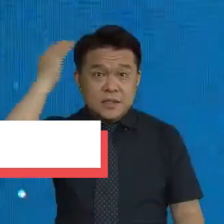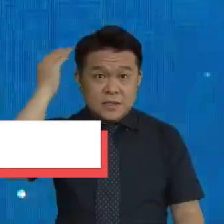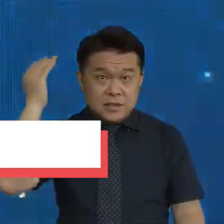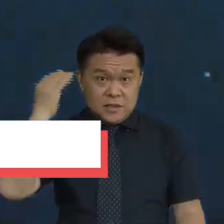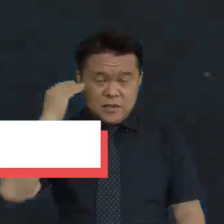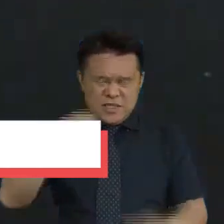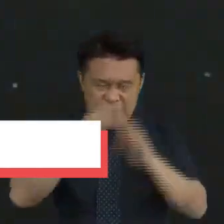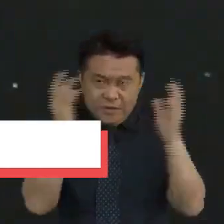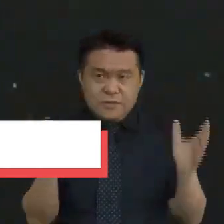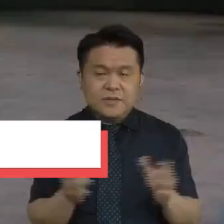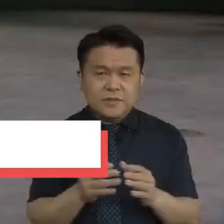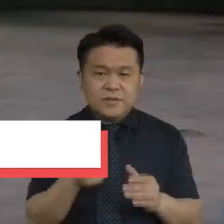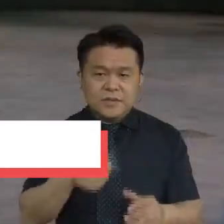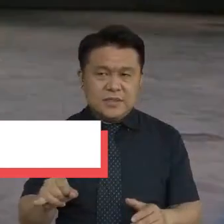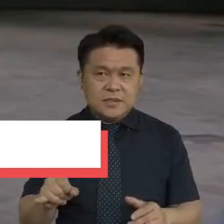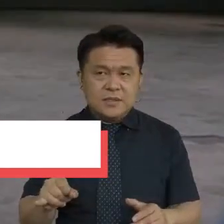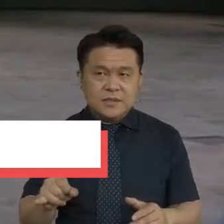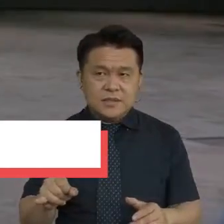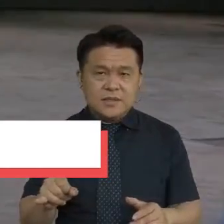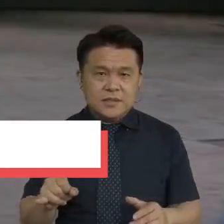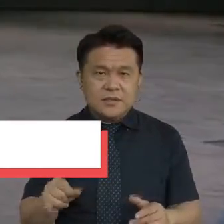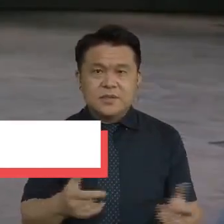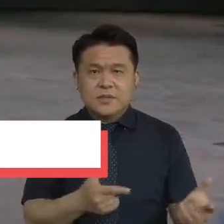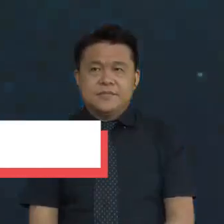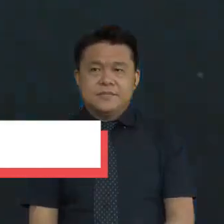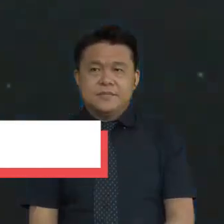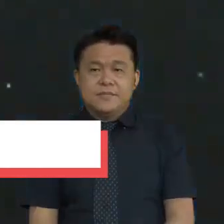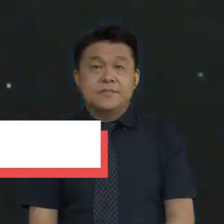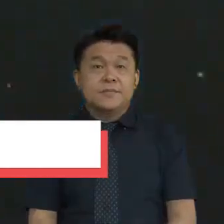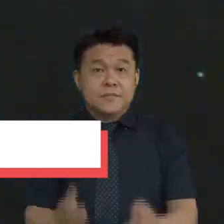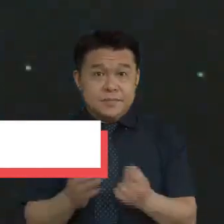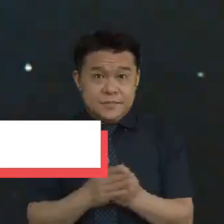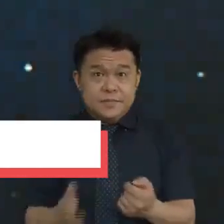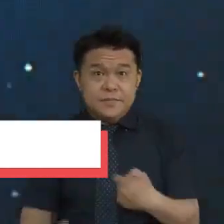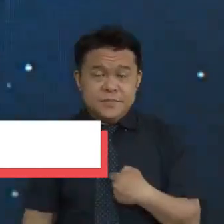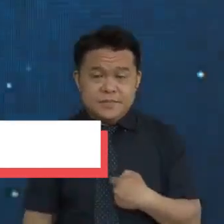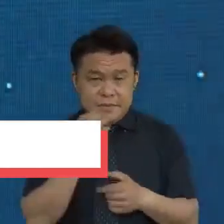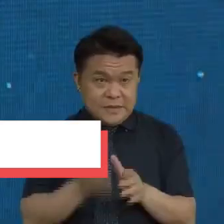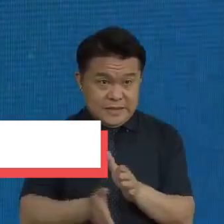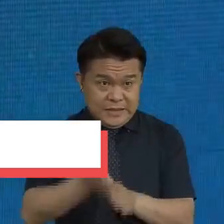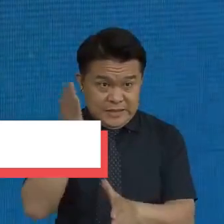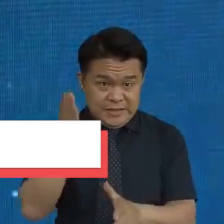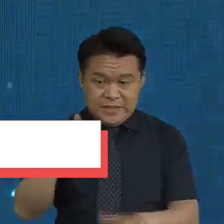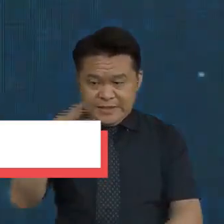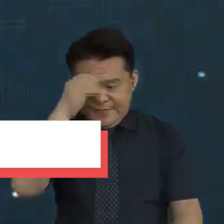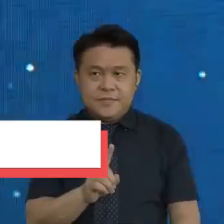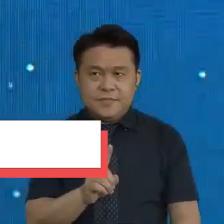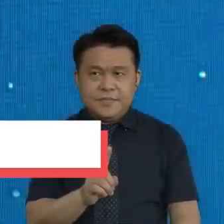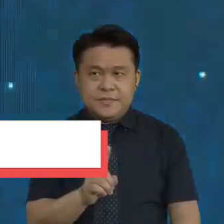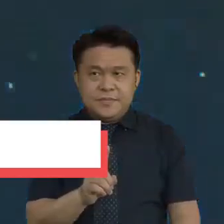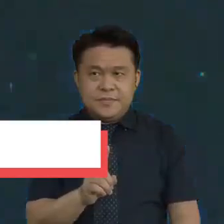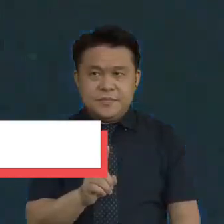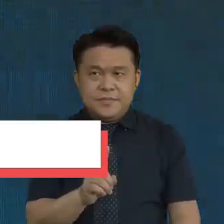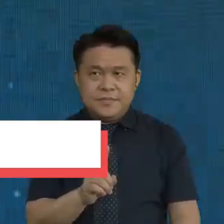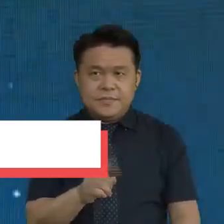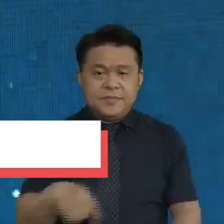대한민국 모든 아들, 딸들의 일일지도 모릅니다. 그래서 서울시가 모범이 돼서 그런